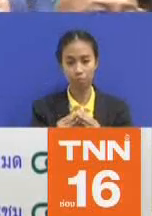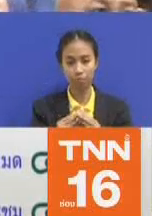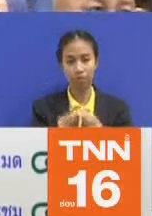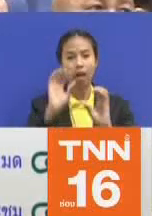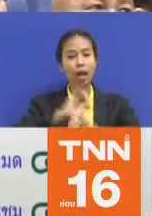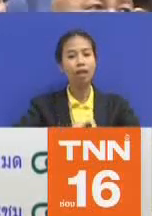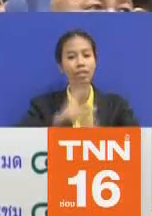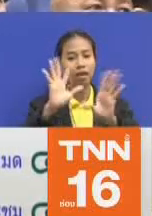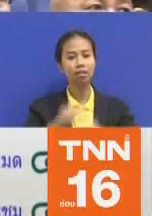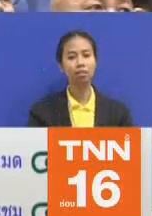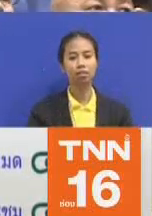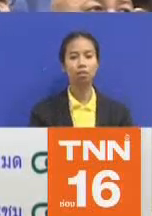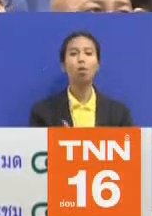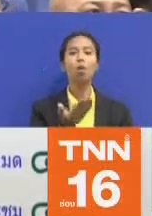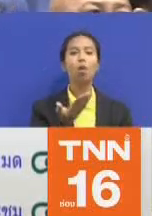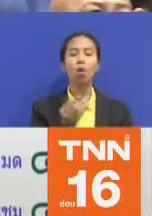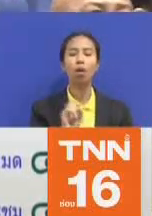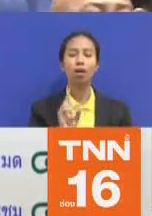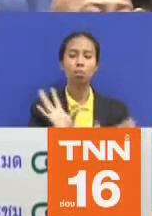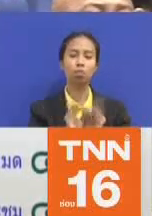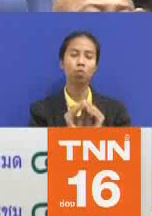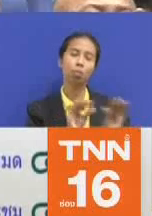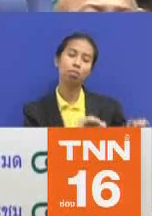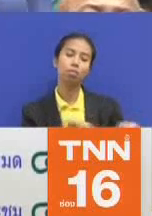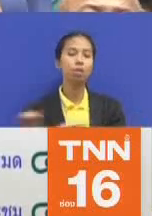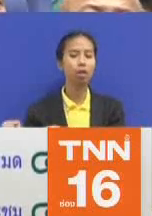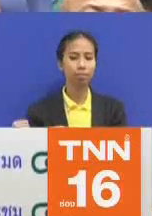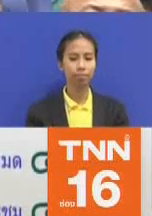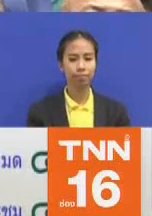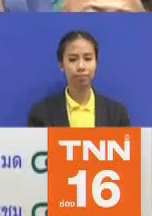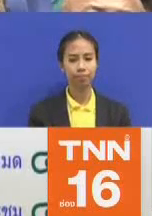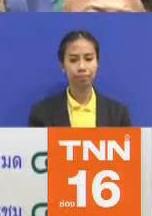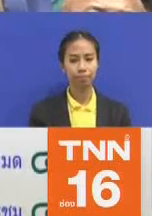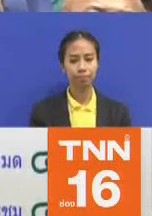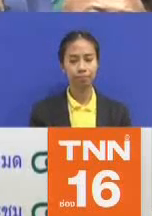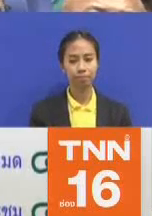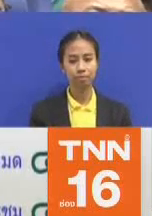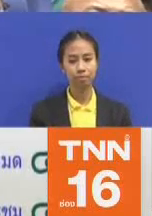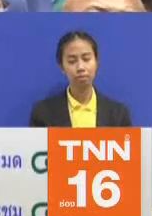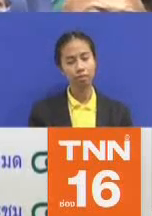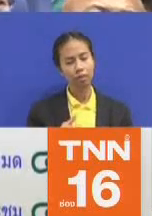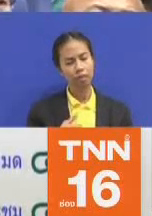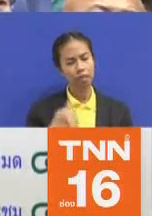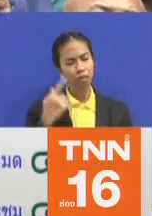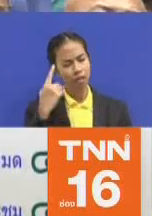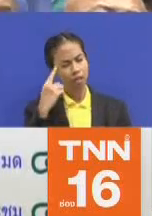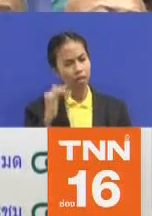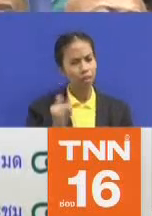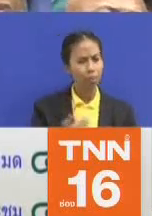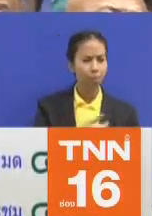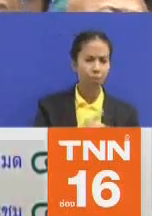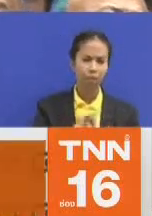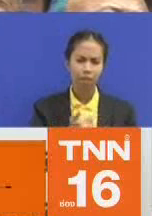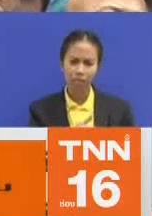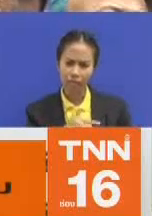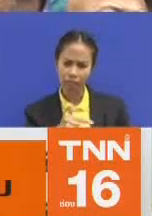ท่านยืนยันจะขอเลื่อนการประชุมไปนะครับซึ่งผมก็ไม่แน่ใจว่ามันจะถูกด้วยข้อบังคับ